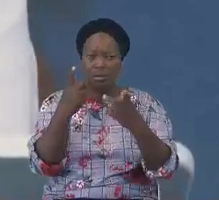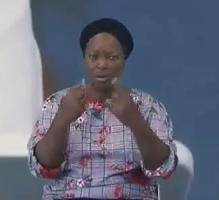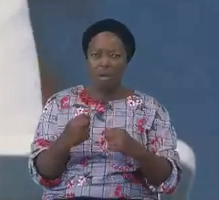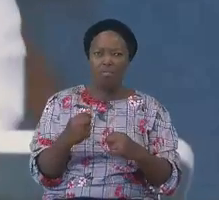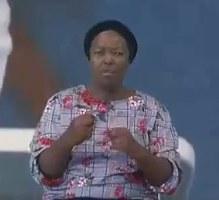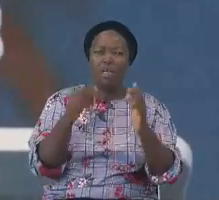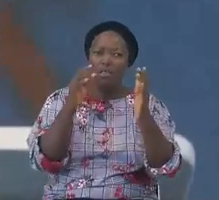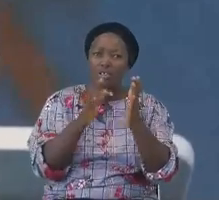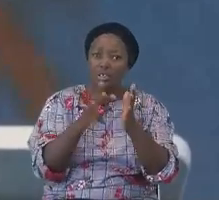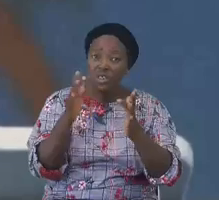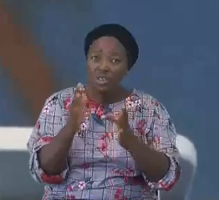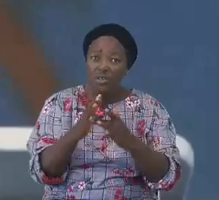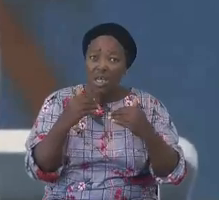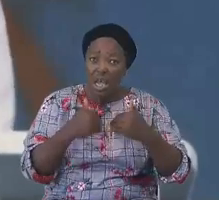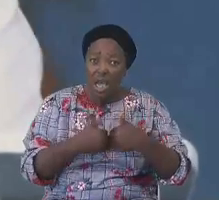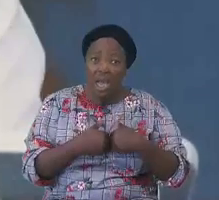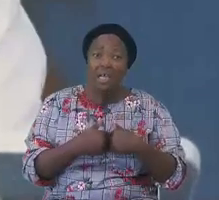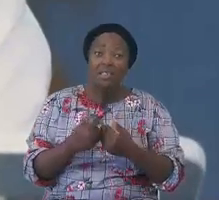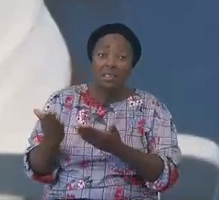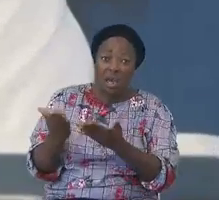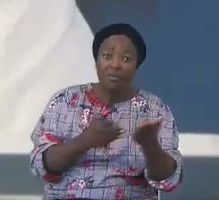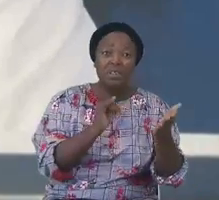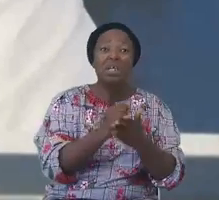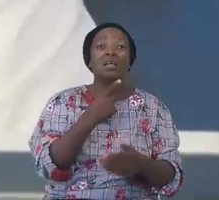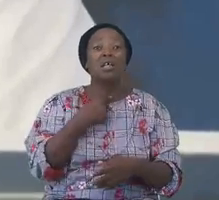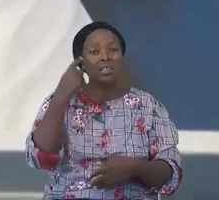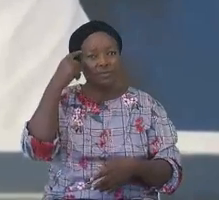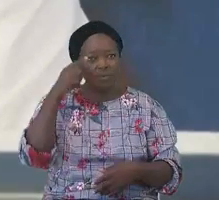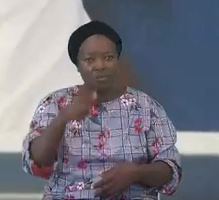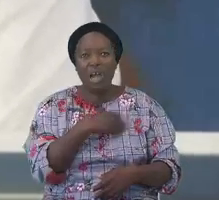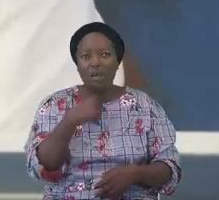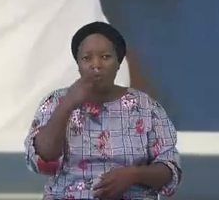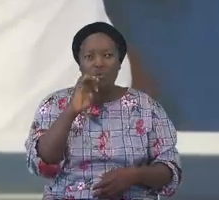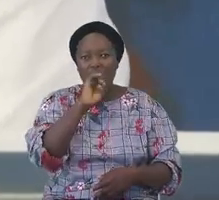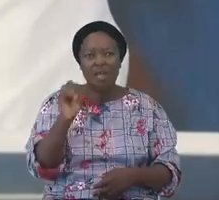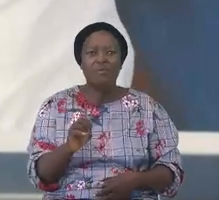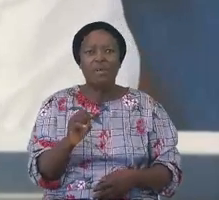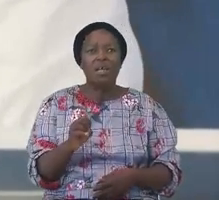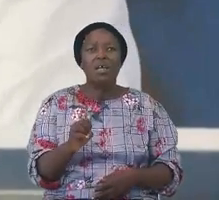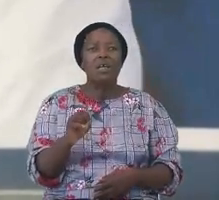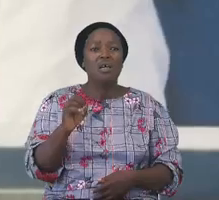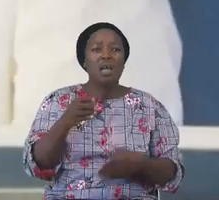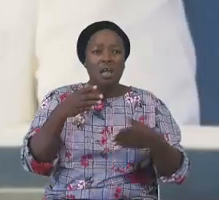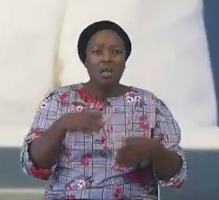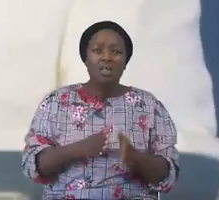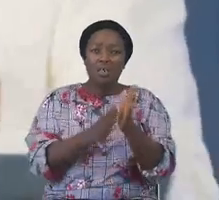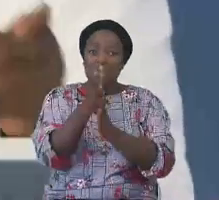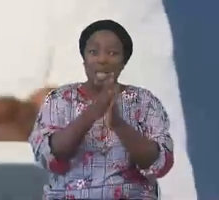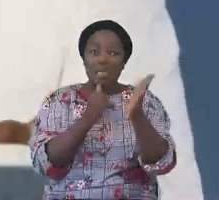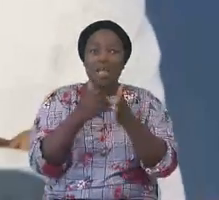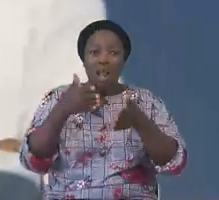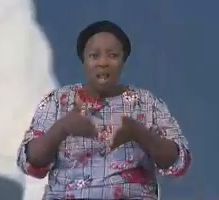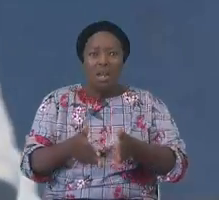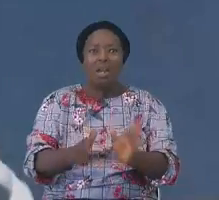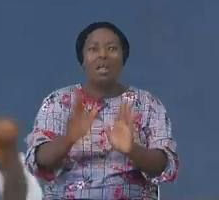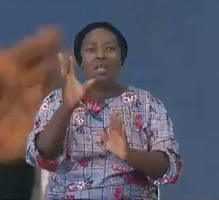as soif de la paix du cœur. Viens. Jésus-Christ a déjà porté cette soif pour toi.